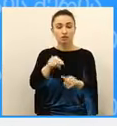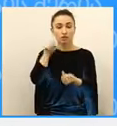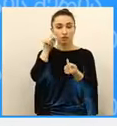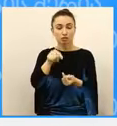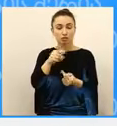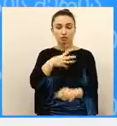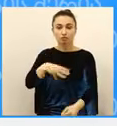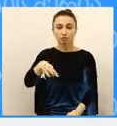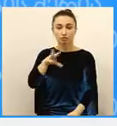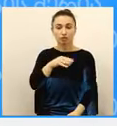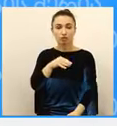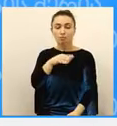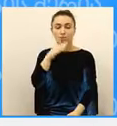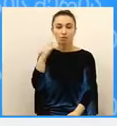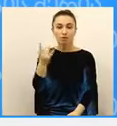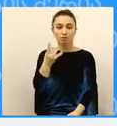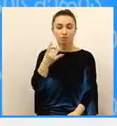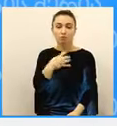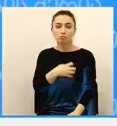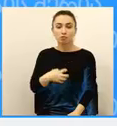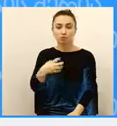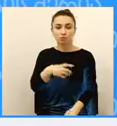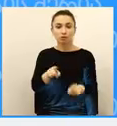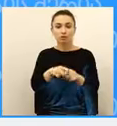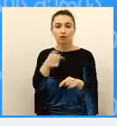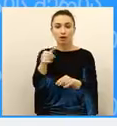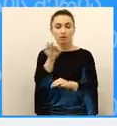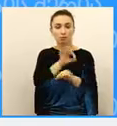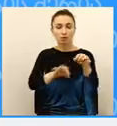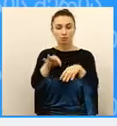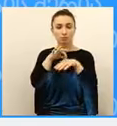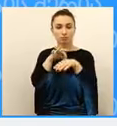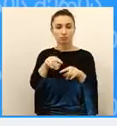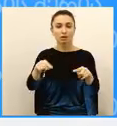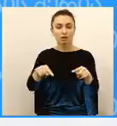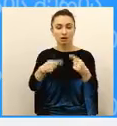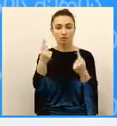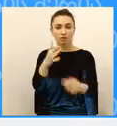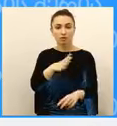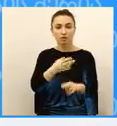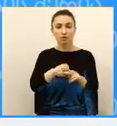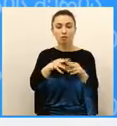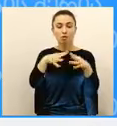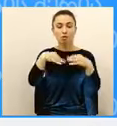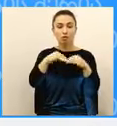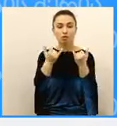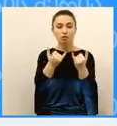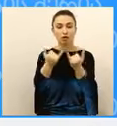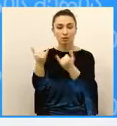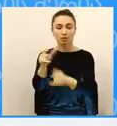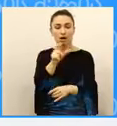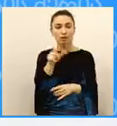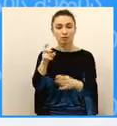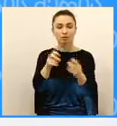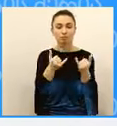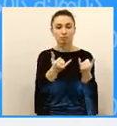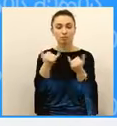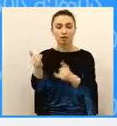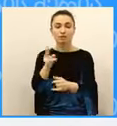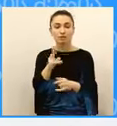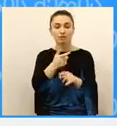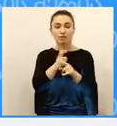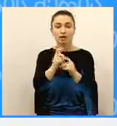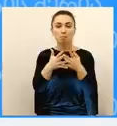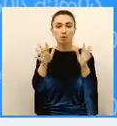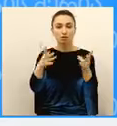შესაბამისად ჩვენ არაერთი მნიშვნელოვანი და კარგი პროექტი განვახორციელეთ იმ ოჯახებისთვის, იმ ადამიანებისთვის, ვისაც